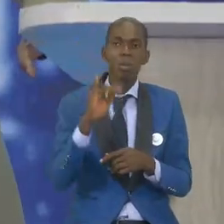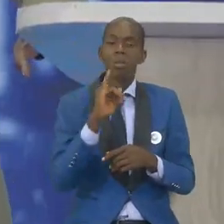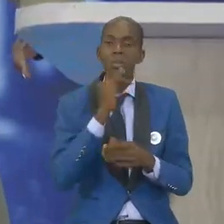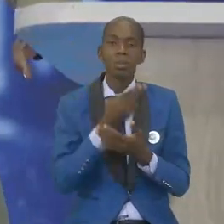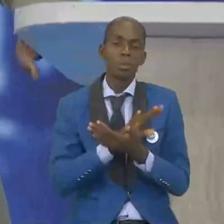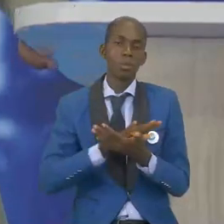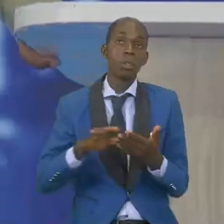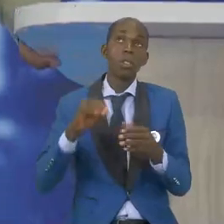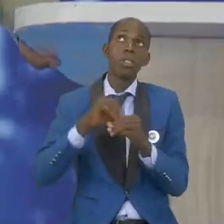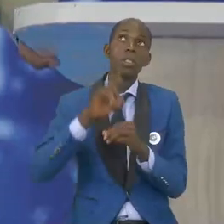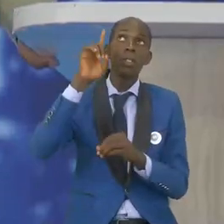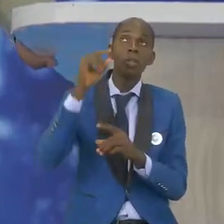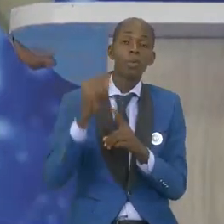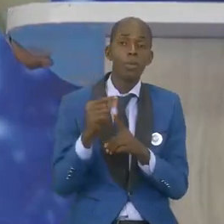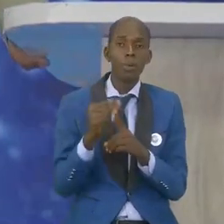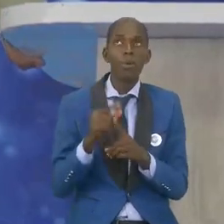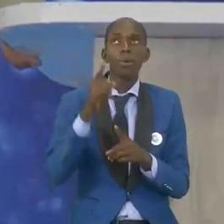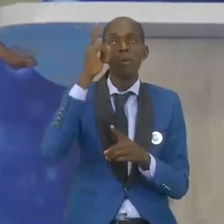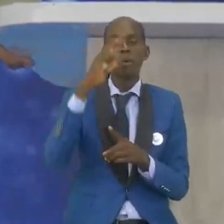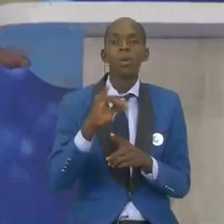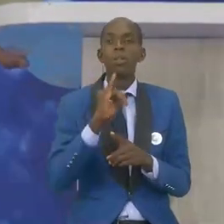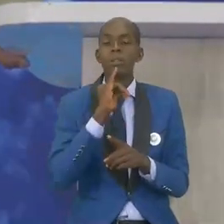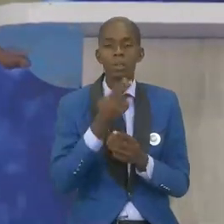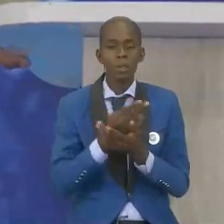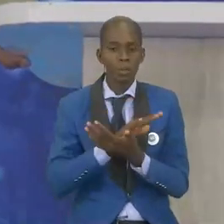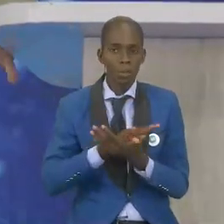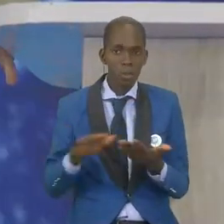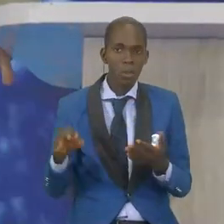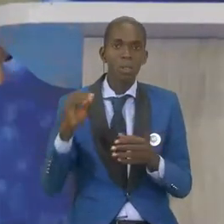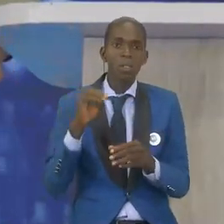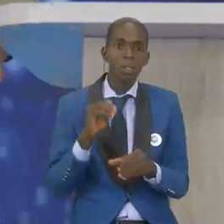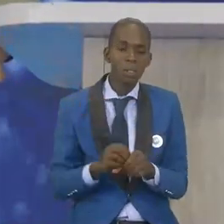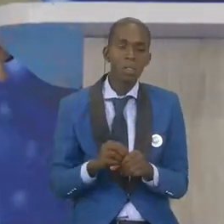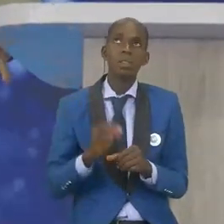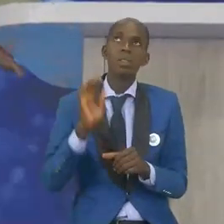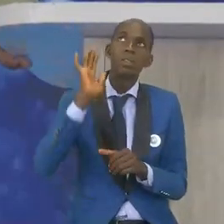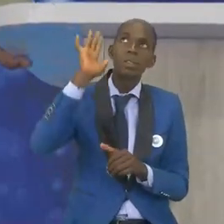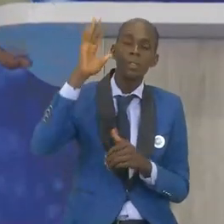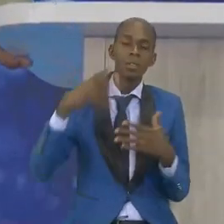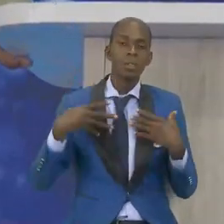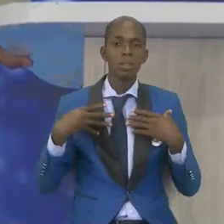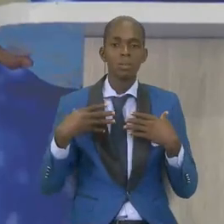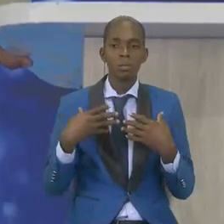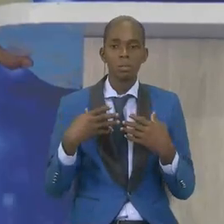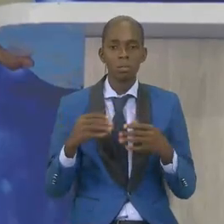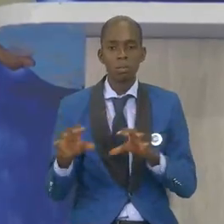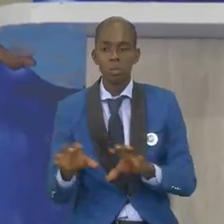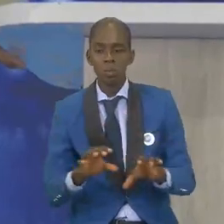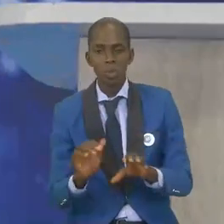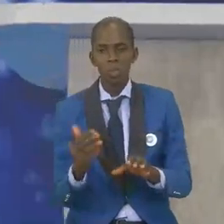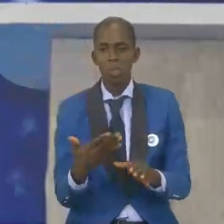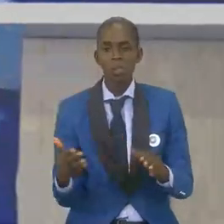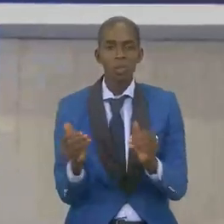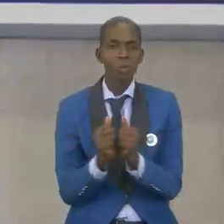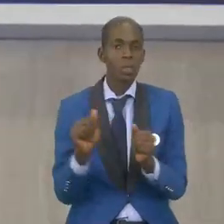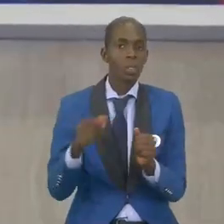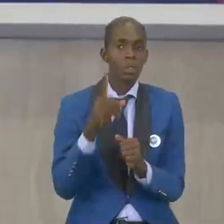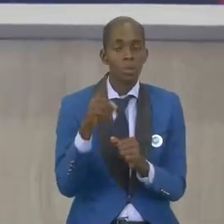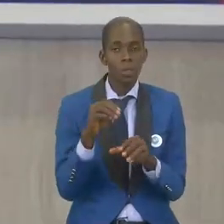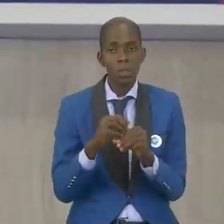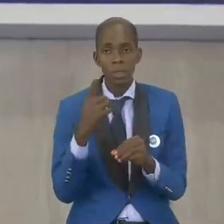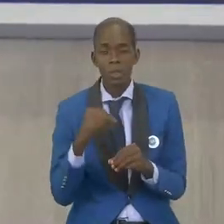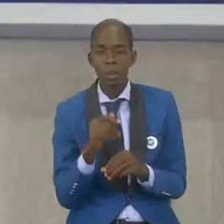Transparente. Dans ses pensées, Dieu est saint. Dans sa parole, Dieu est saint. Dans ses relations